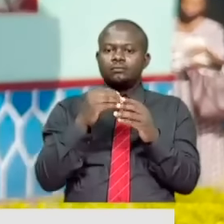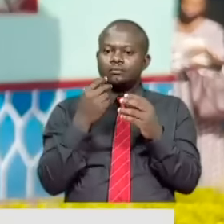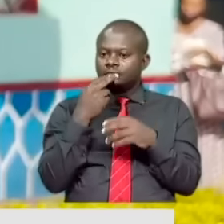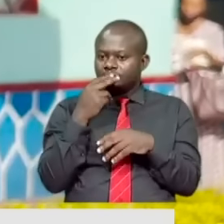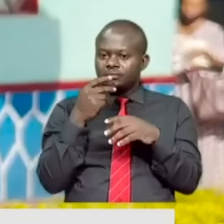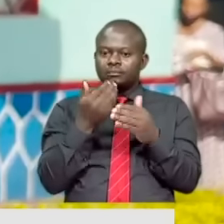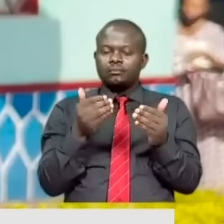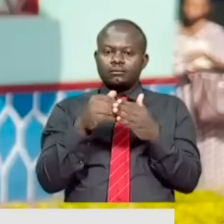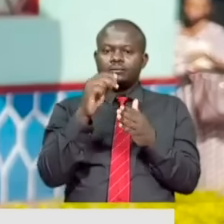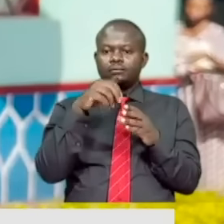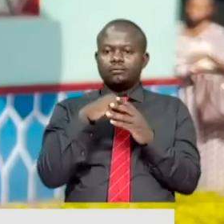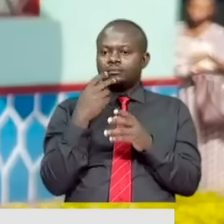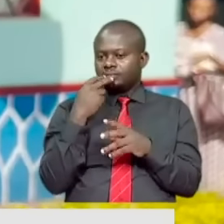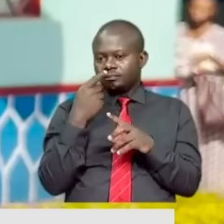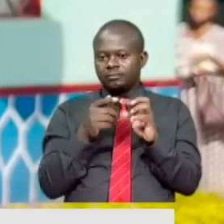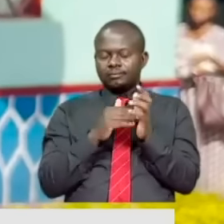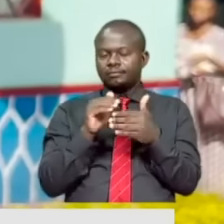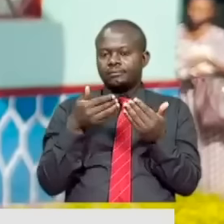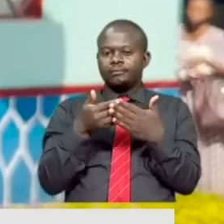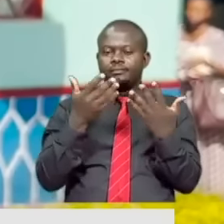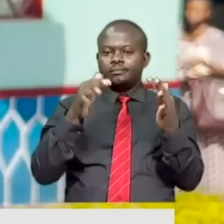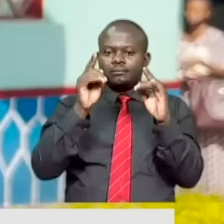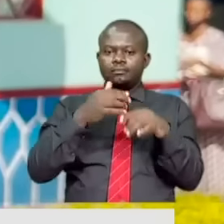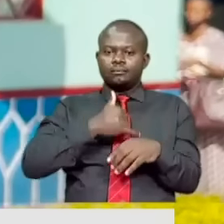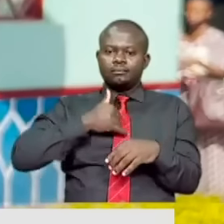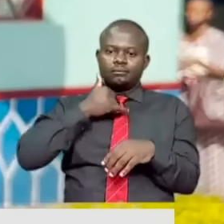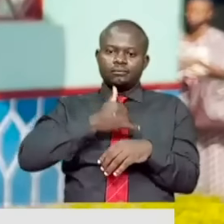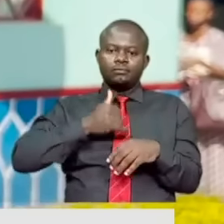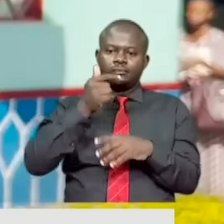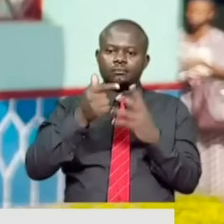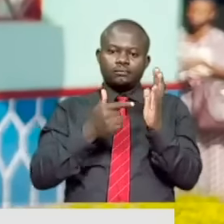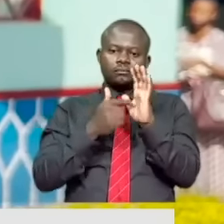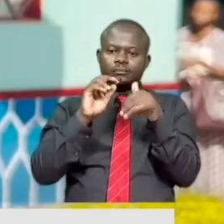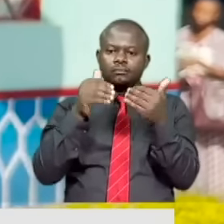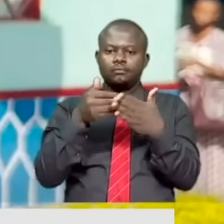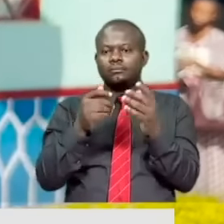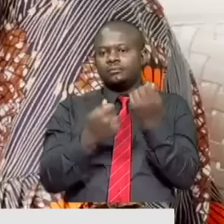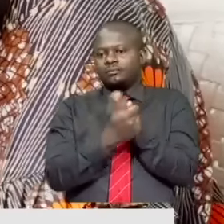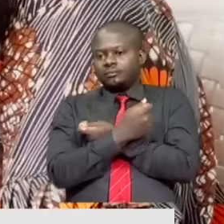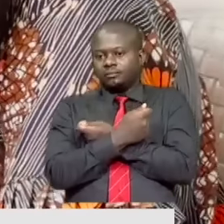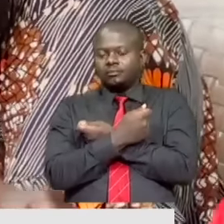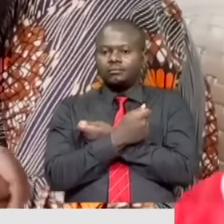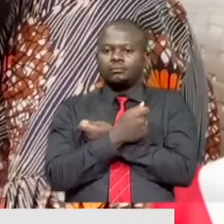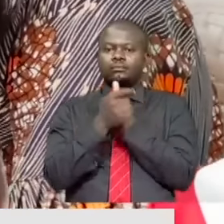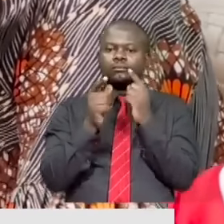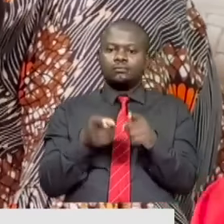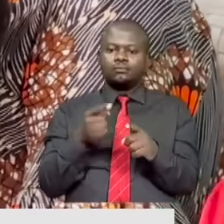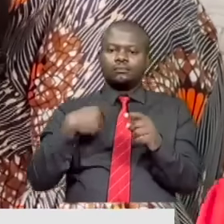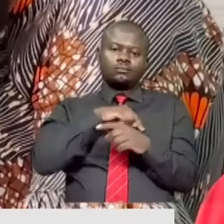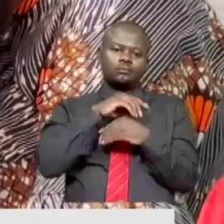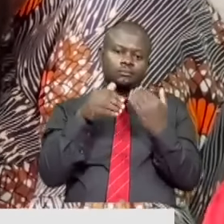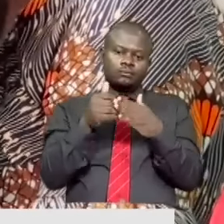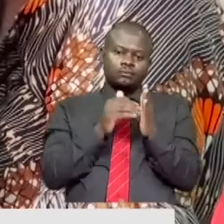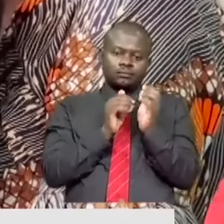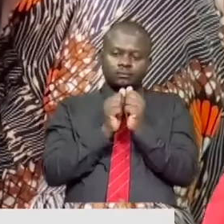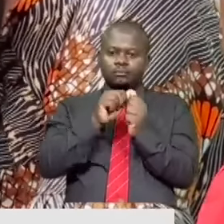mu mutuku, ariko uyu munsi wa none bamaje kugera mu muhondo. Icyo ni kigaragaza ko hari impinduka ziri kuza. Nanoneho n'abandi